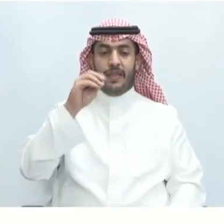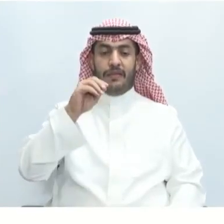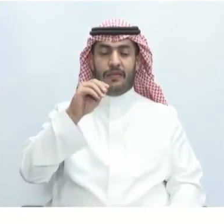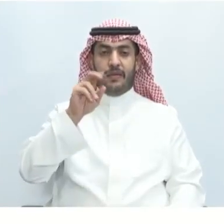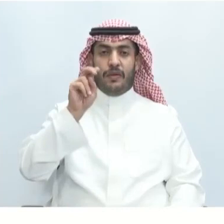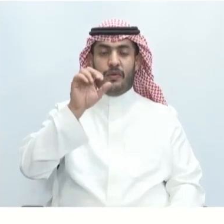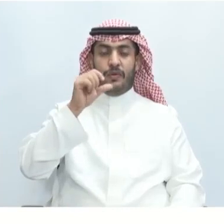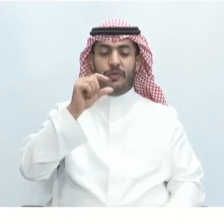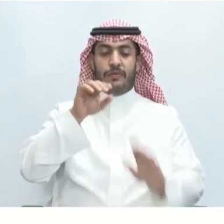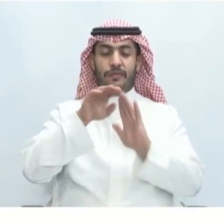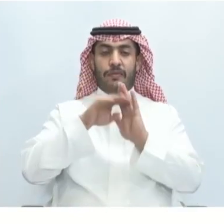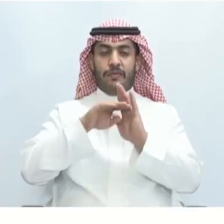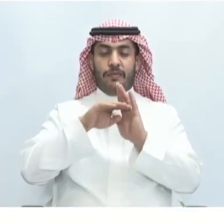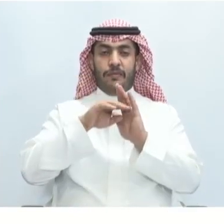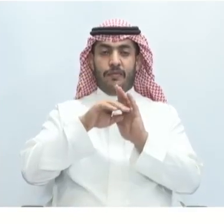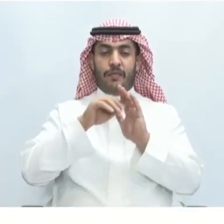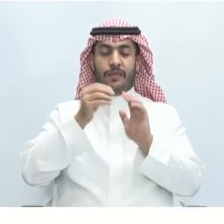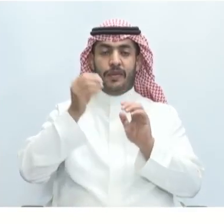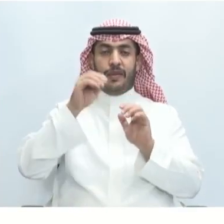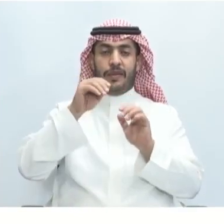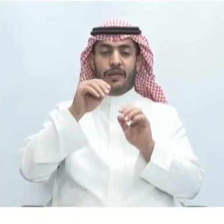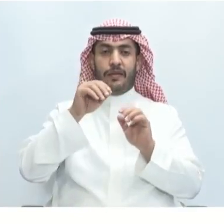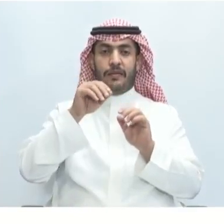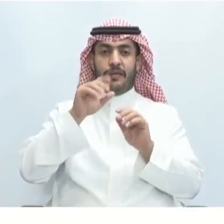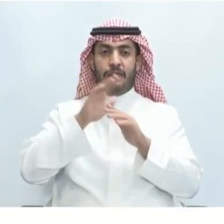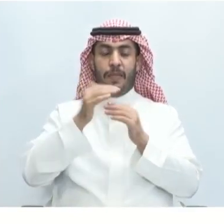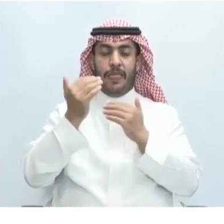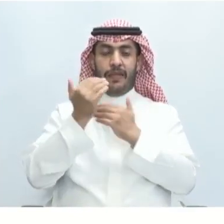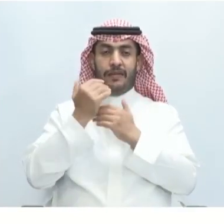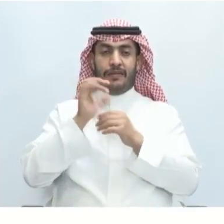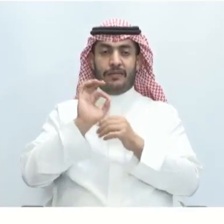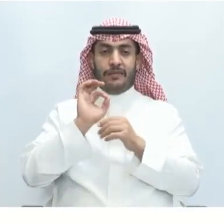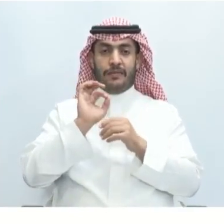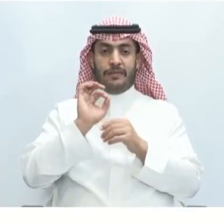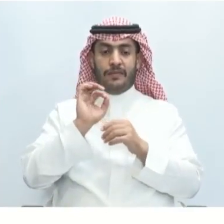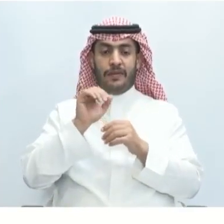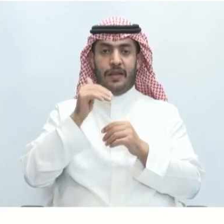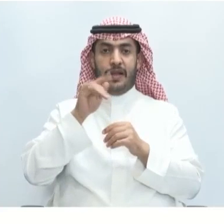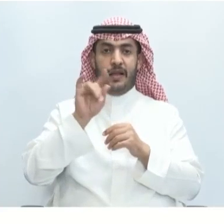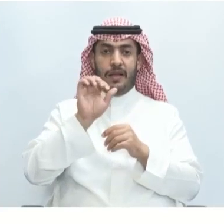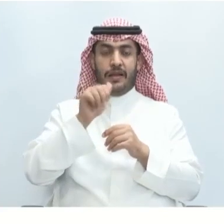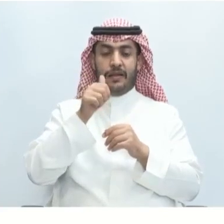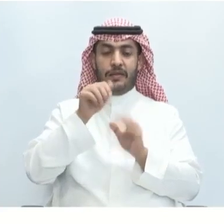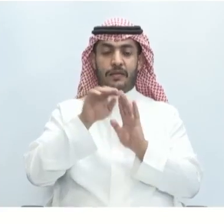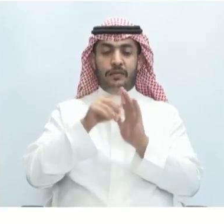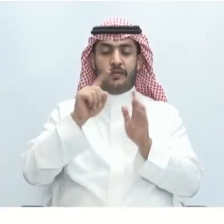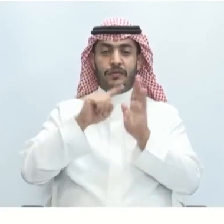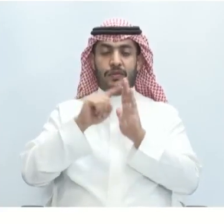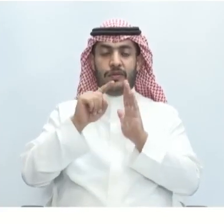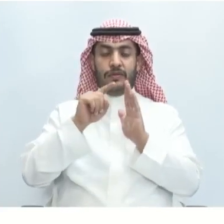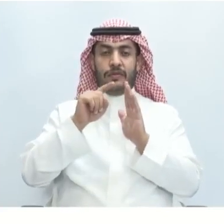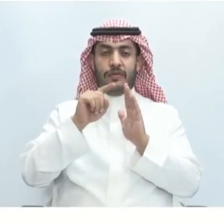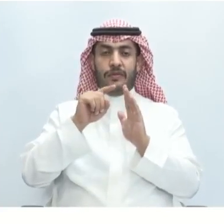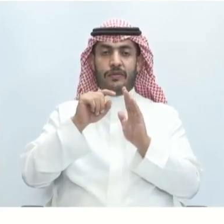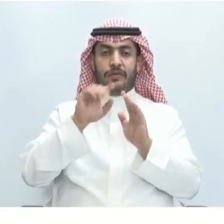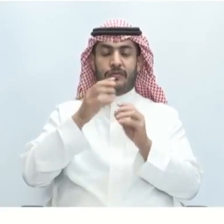بالتاكيد نضيف القيد هنا كما تعلمنا نضيف الخلايا ومن ثم نضيف الشرط او القيد